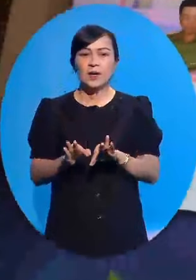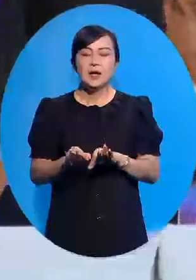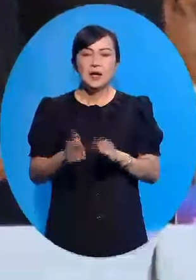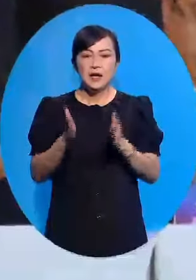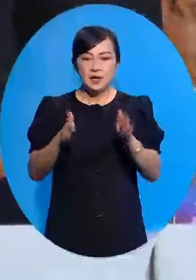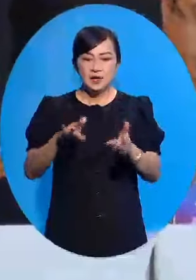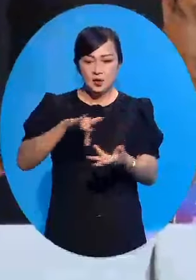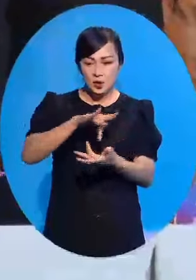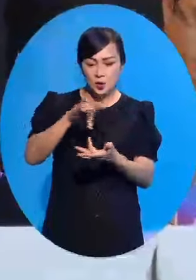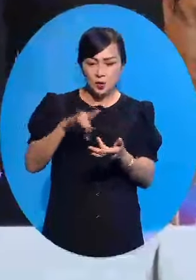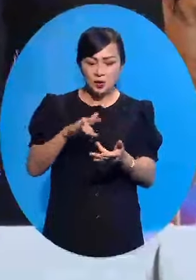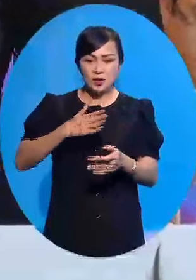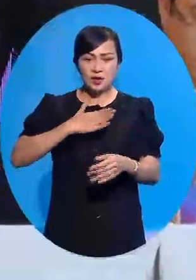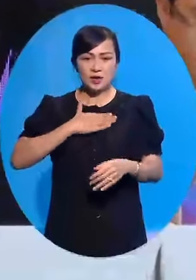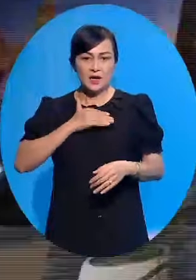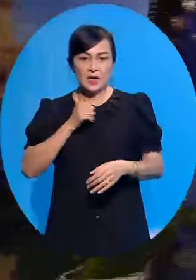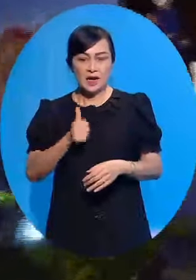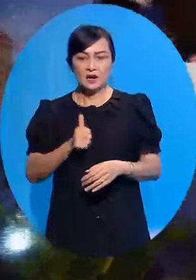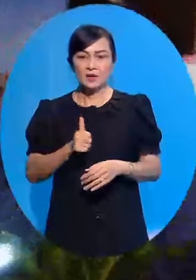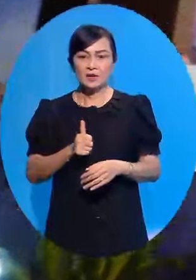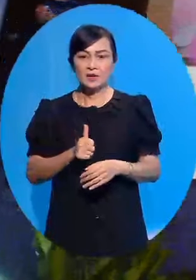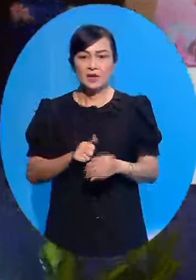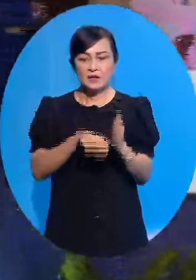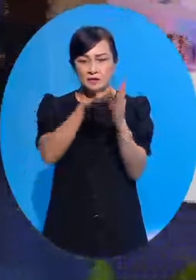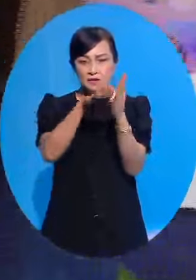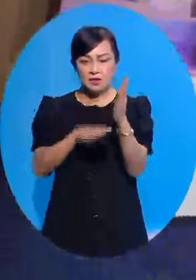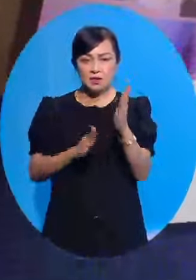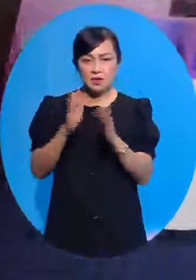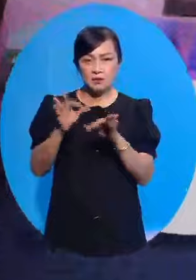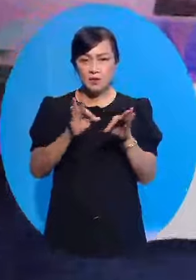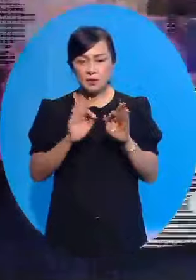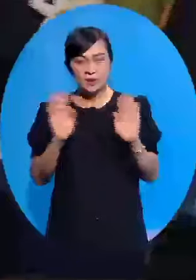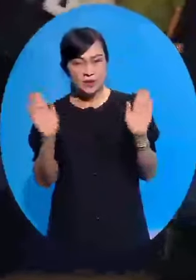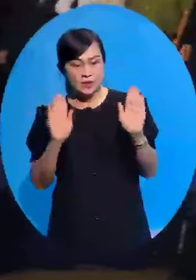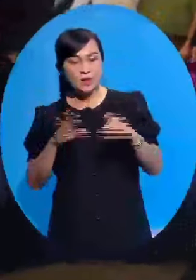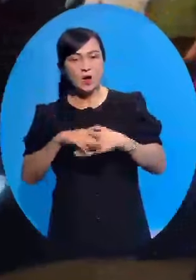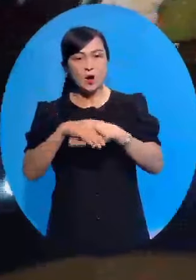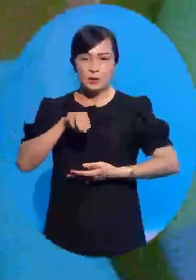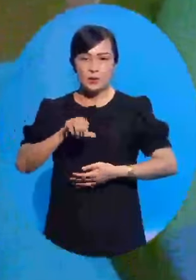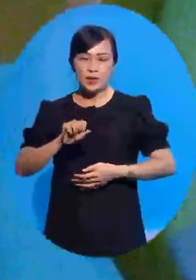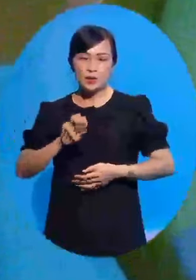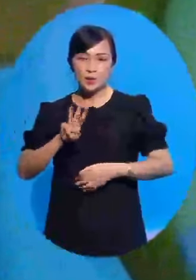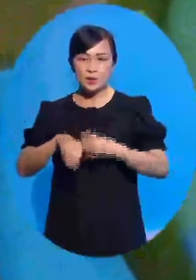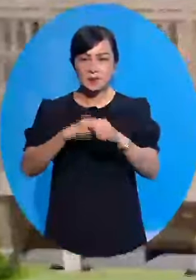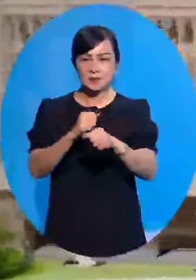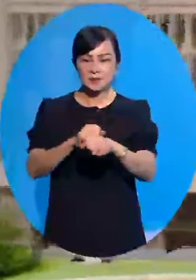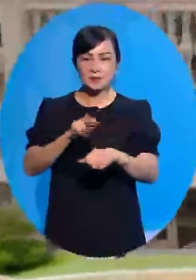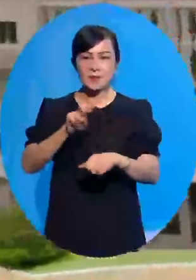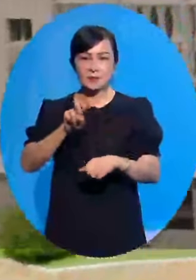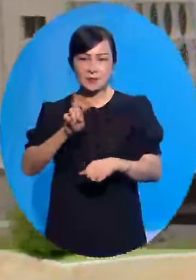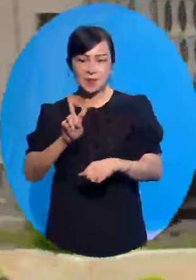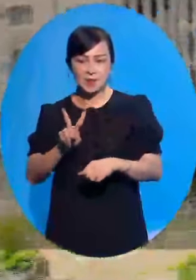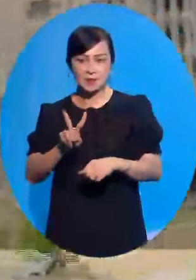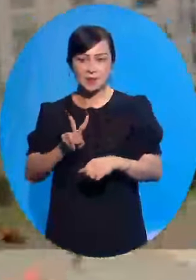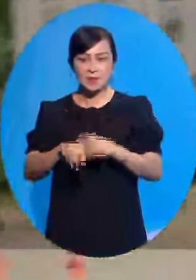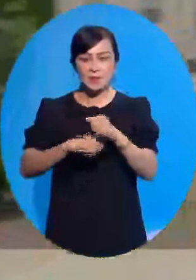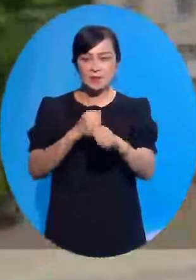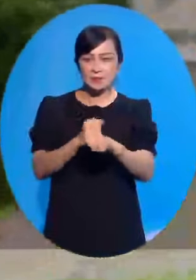du lịch thành phố vô cùng tự hào, vinh dự khi chương trình Thành phố Hồ Chí Minh chào đón bạn Welcome to 2022.